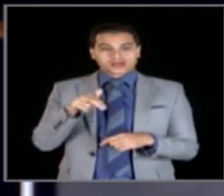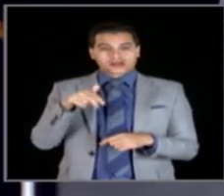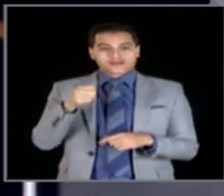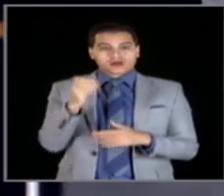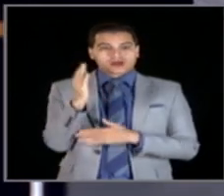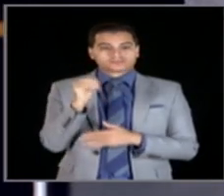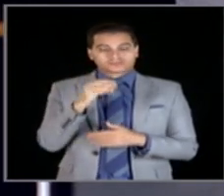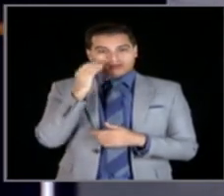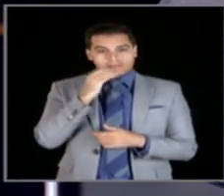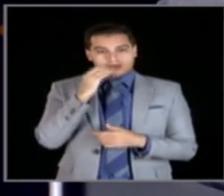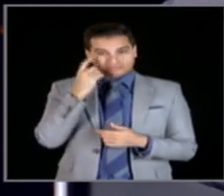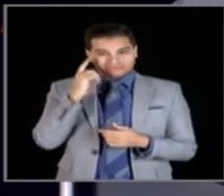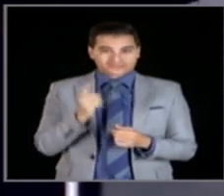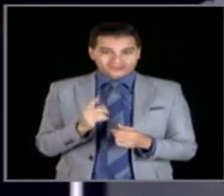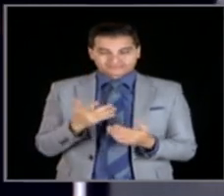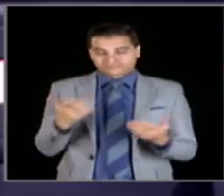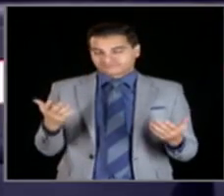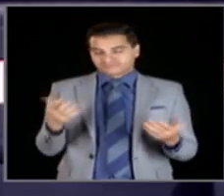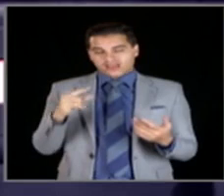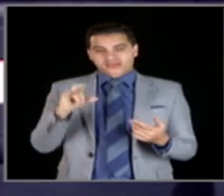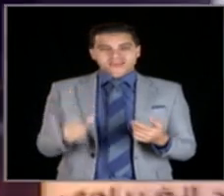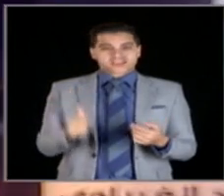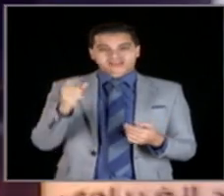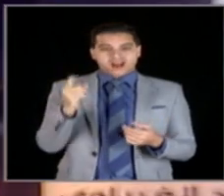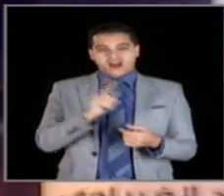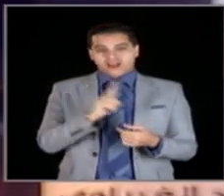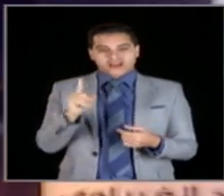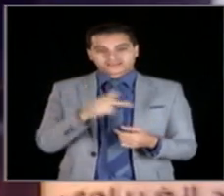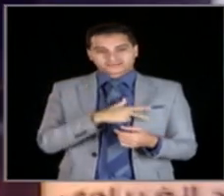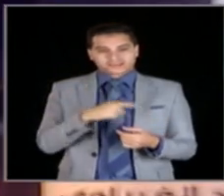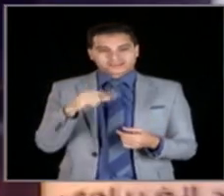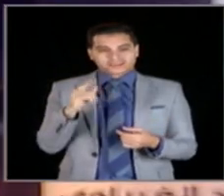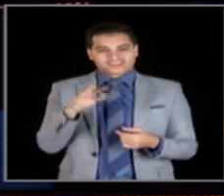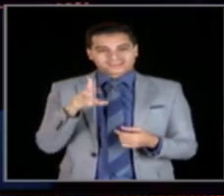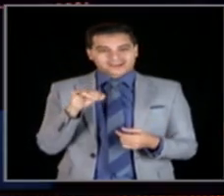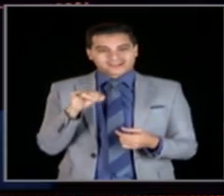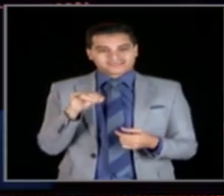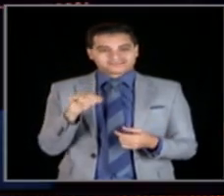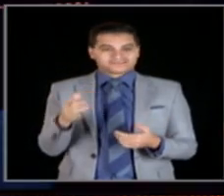العملة الرسمية لدولة الإمارات؟ انتوا الاثنين قلتوا دينار.